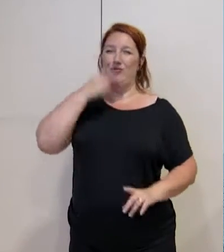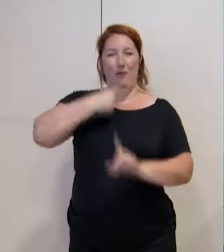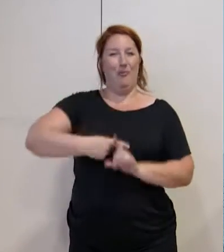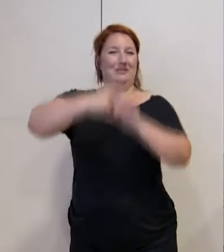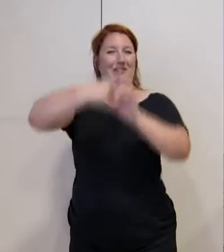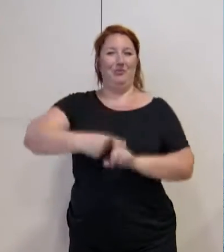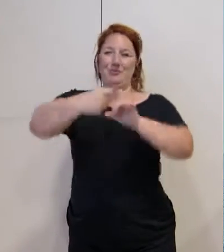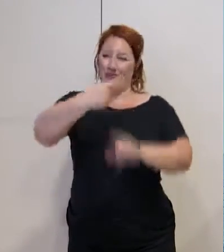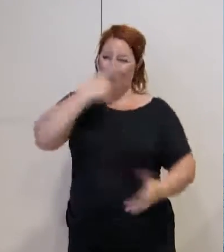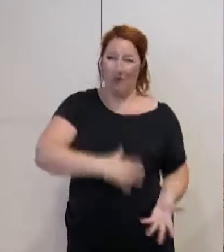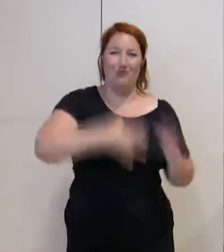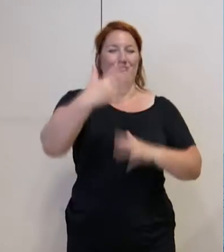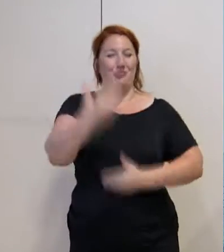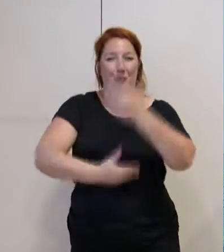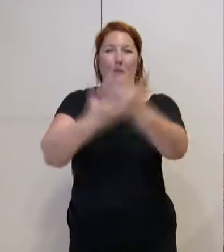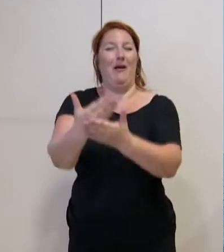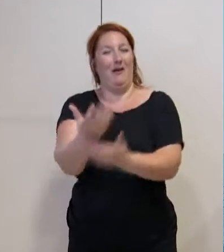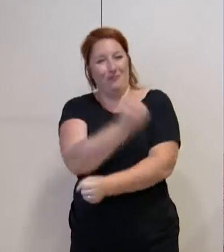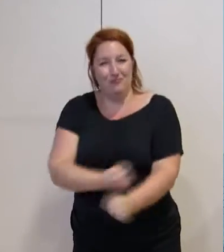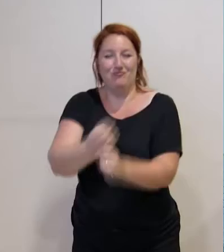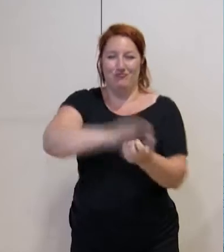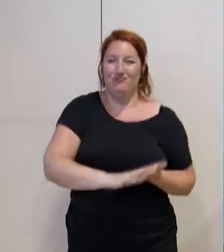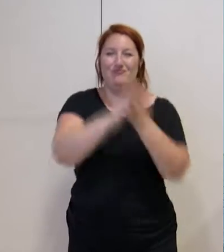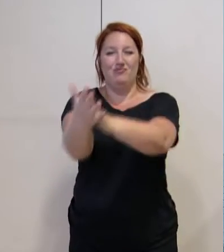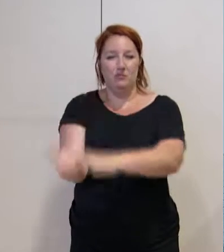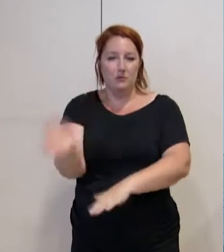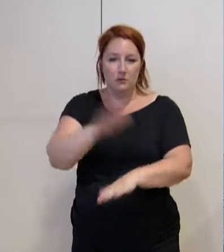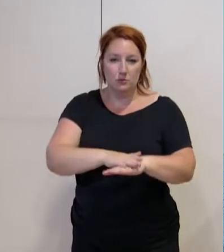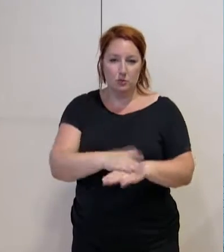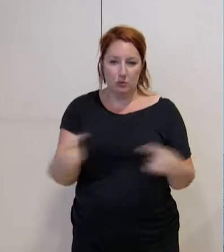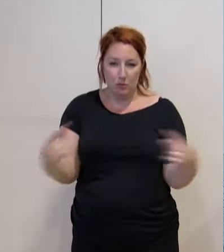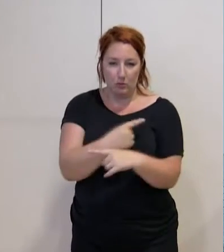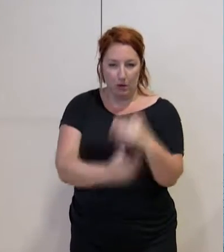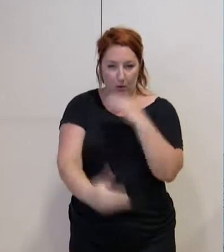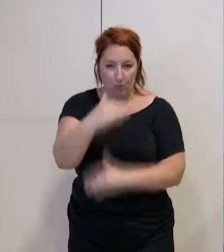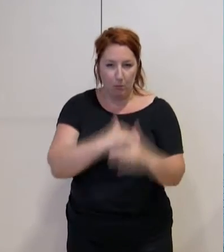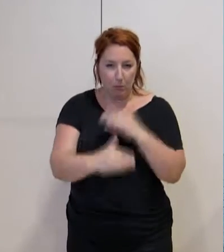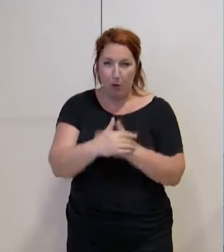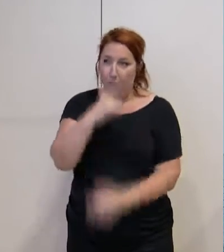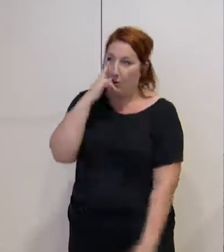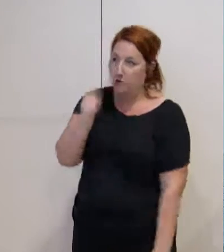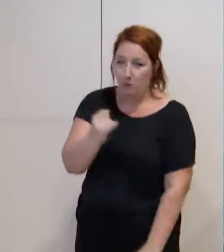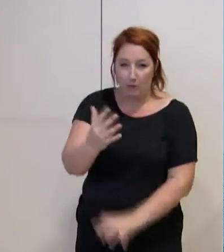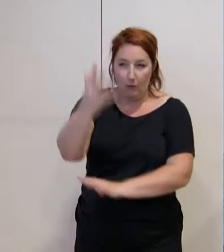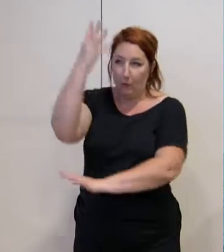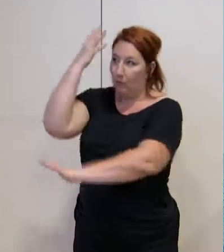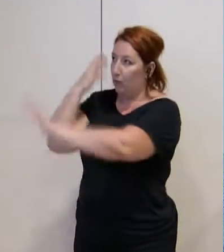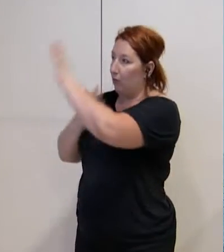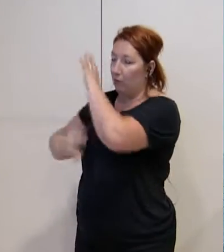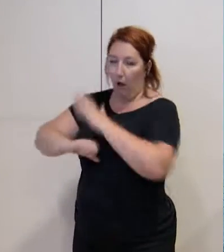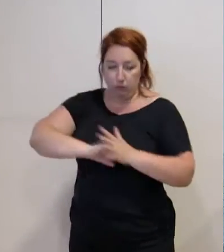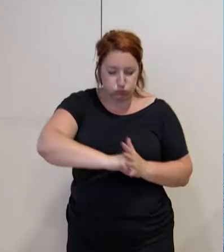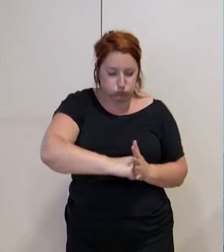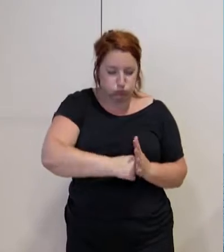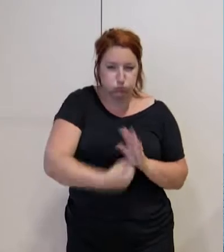progrès, à une refondation, alors qu'en réalité, vous mettez en œuvre le plan le plus rétrograde et le plus malthusien qui soit. Non, il ne faut pas du courage